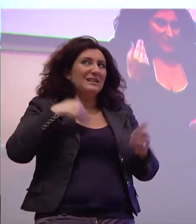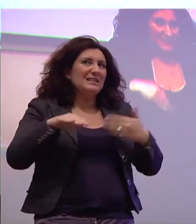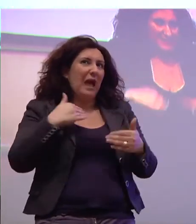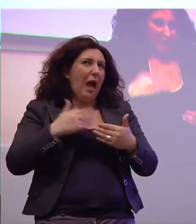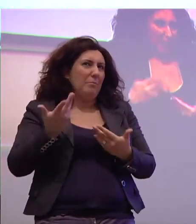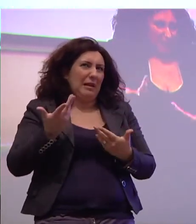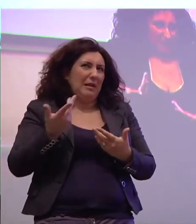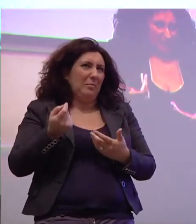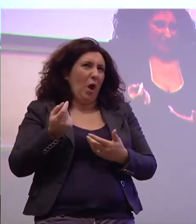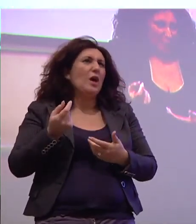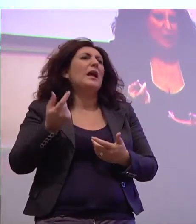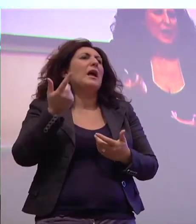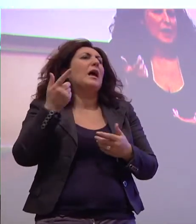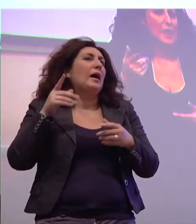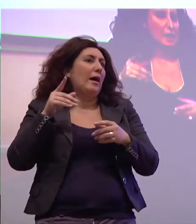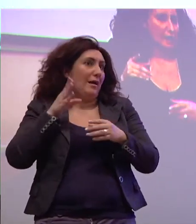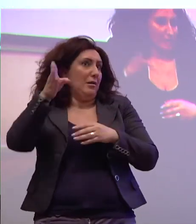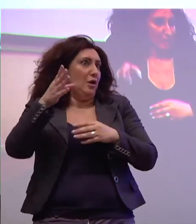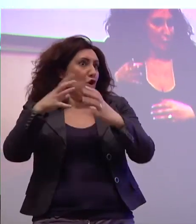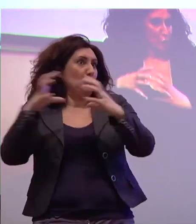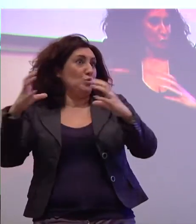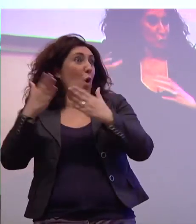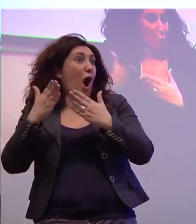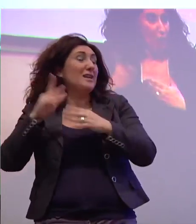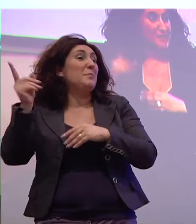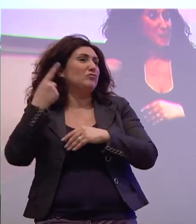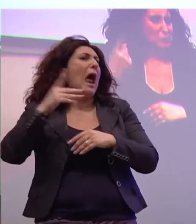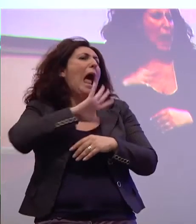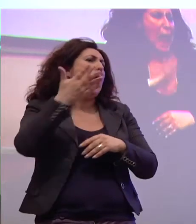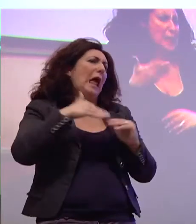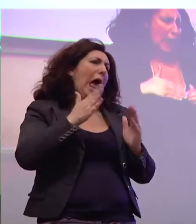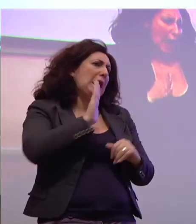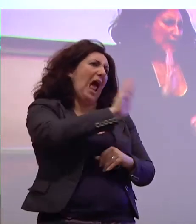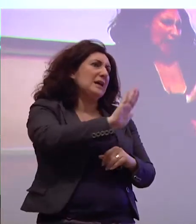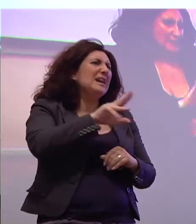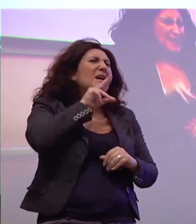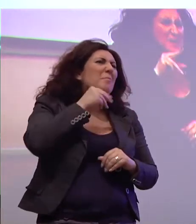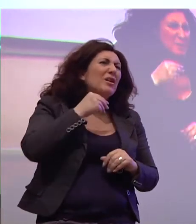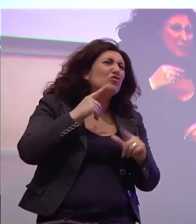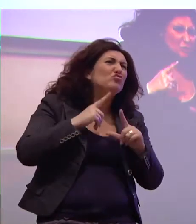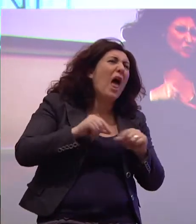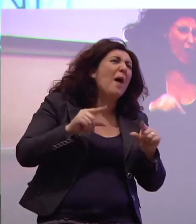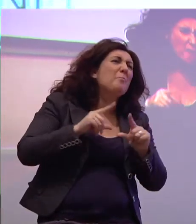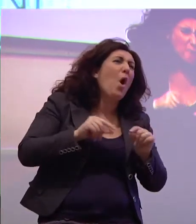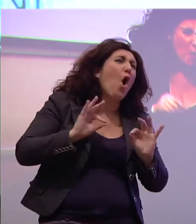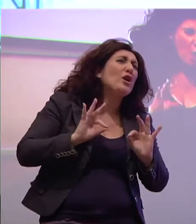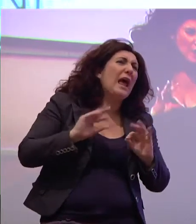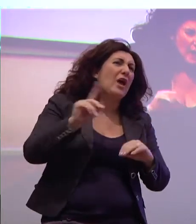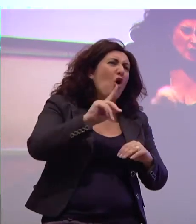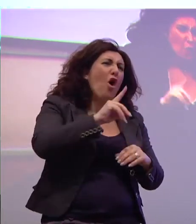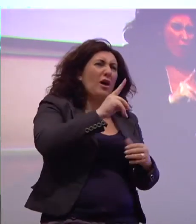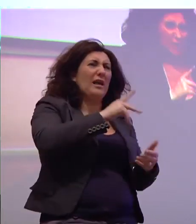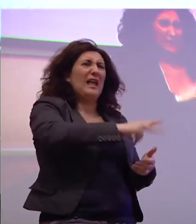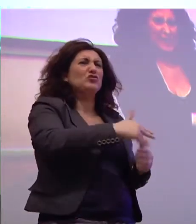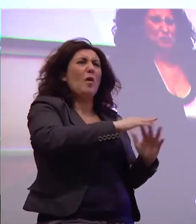probabilmente tutti gli altri restano a casa. Stiamo parlando del Giappone, non di una nazione del terzo mondo.